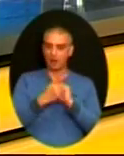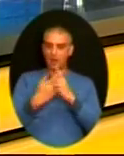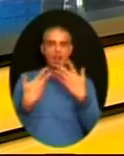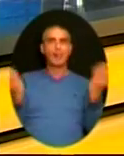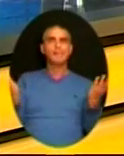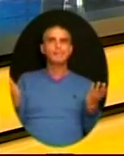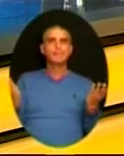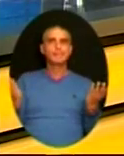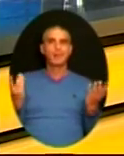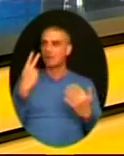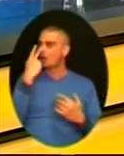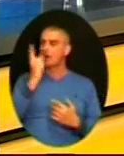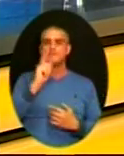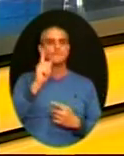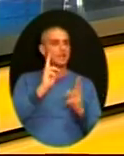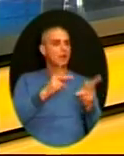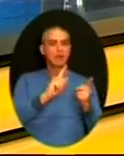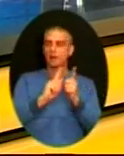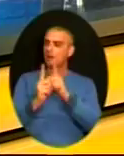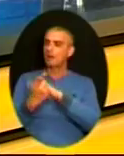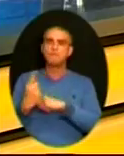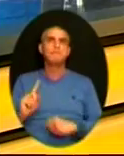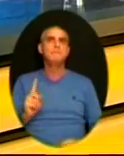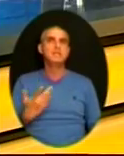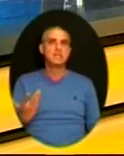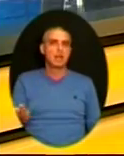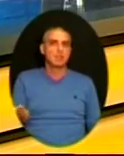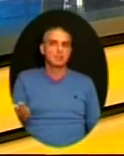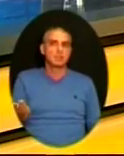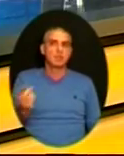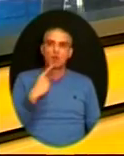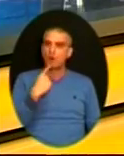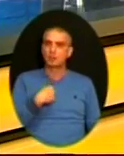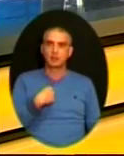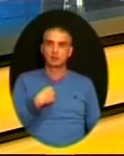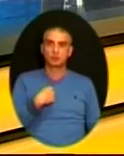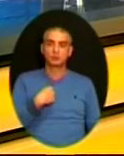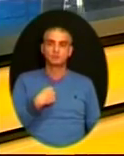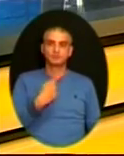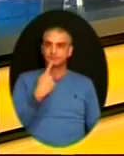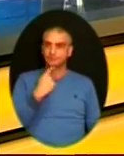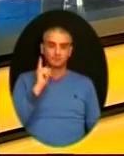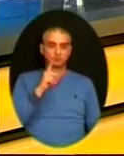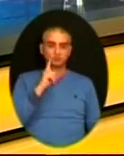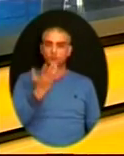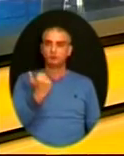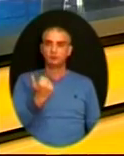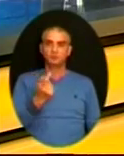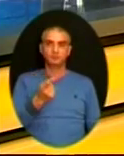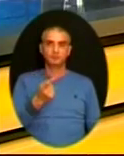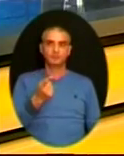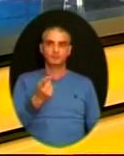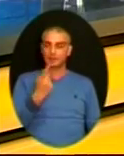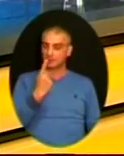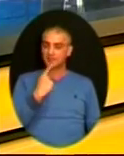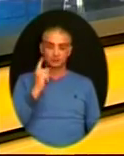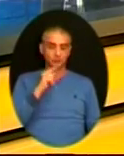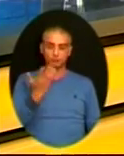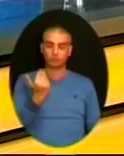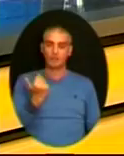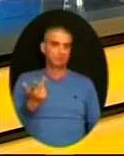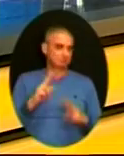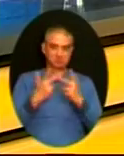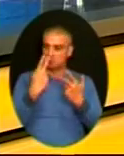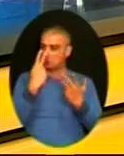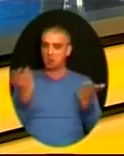אלטרנטיבה. הציבור רואה מי האלטרנטיבה כאן. ואתה חושב שרודפים אותו? אתה חושב שרודפים את נתניהו? תזרקו שם,